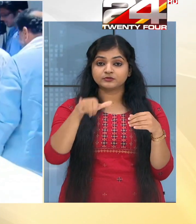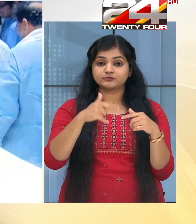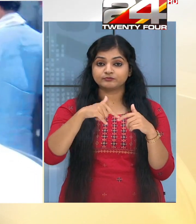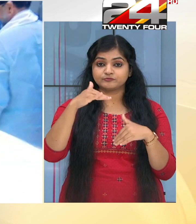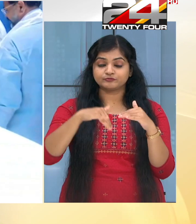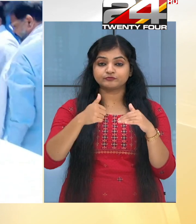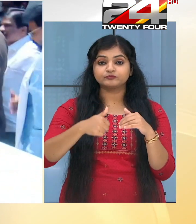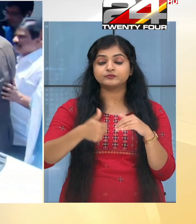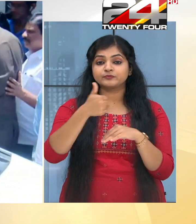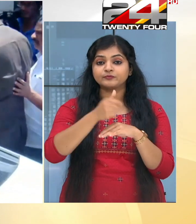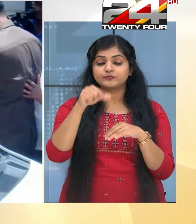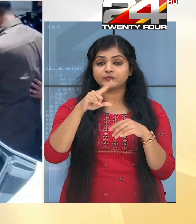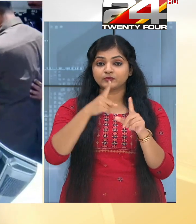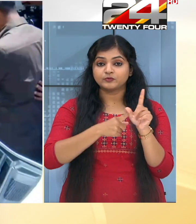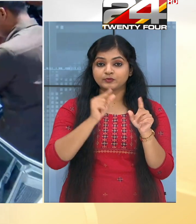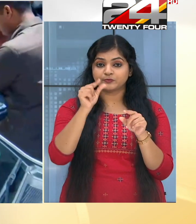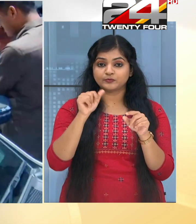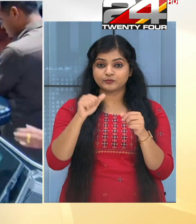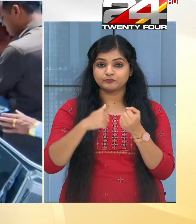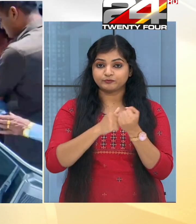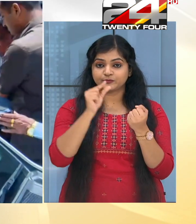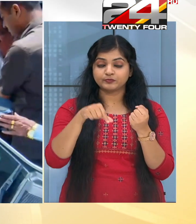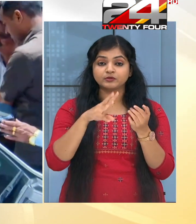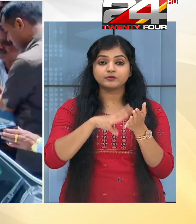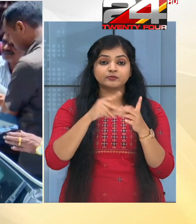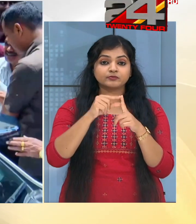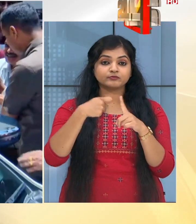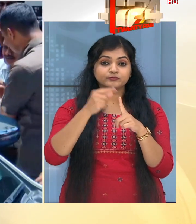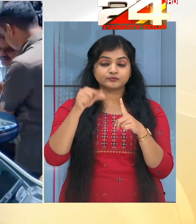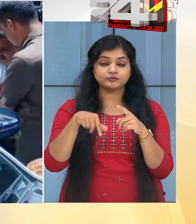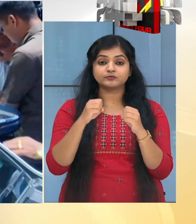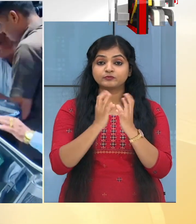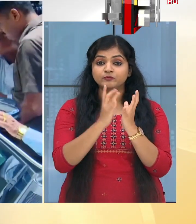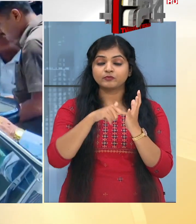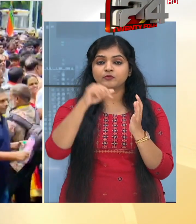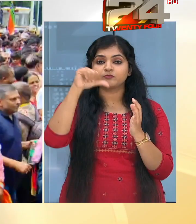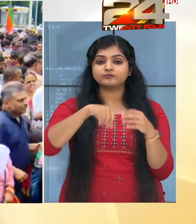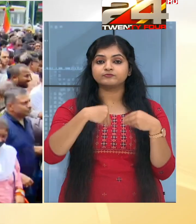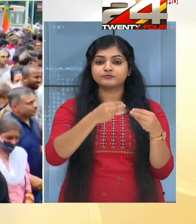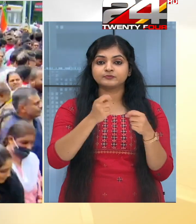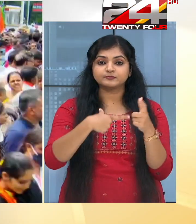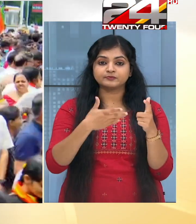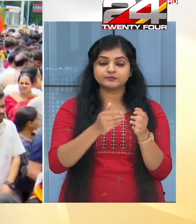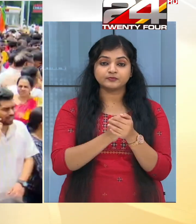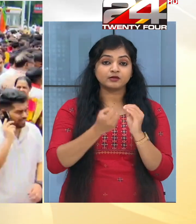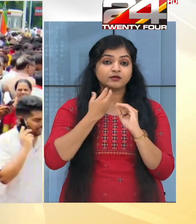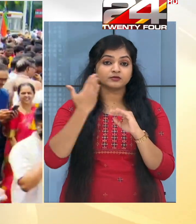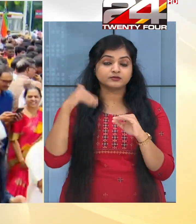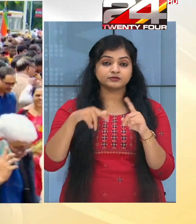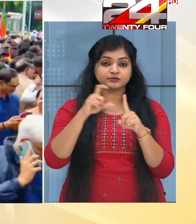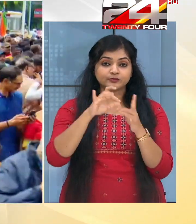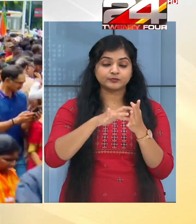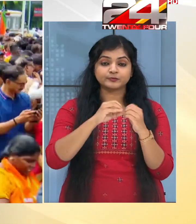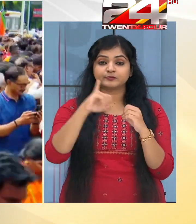സ്ഥാനാർത്ഥിയായി മത്സരിച്ച യെദ്യൂരപ്പ അനിയായി എം പി കുമാരസ്വാമിയാണ് താമര വിരിയാൻ തടസ്സമായത്. കഴിഞ്ഞ ഡിസംബറിൽ ബി ജെ പി